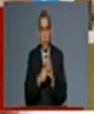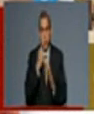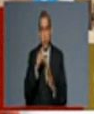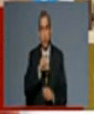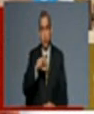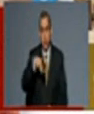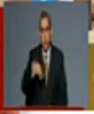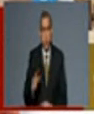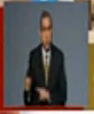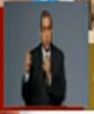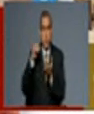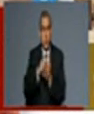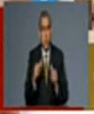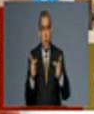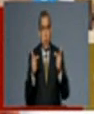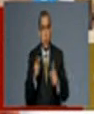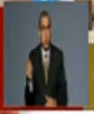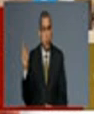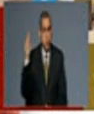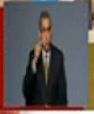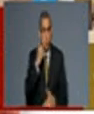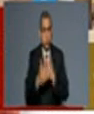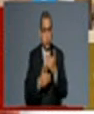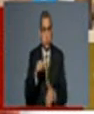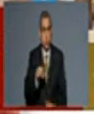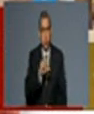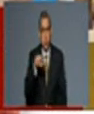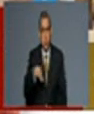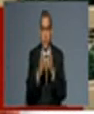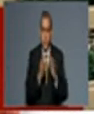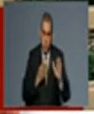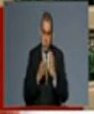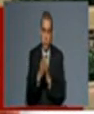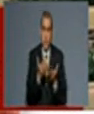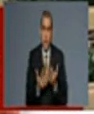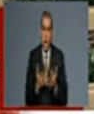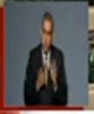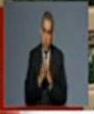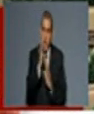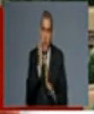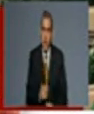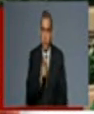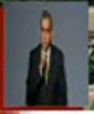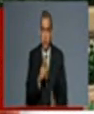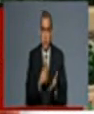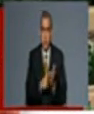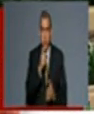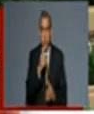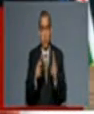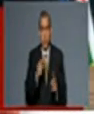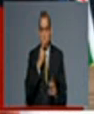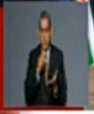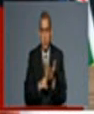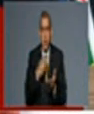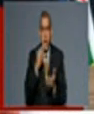الموقف المصري الواضحه. ايوه. الترحيب بقرار مجلس الامن، الدعوه الى تفعيله. وهذه نقطة جوهرية، يعني